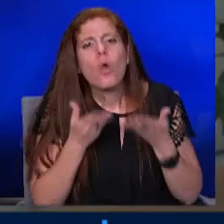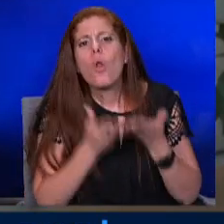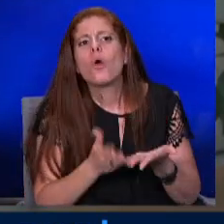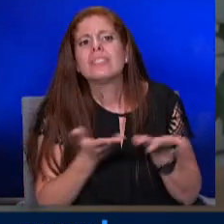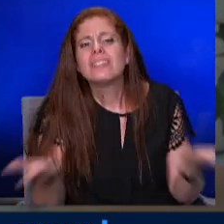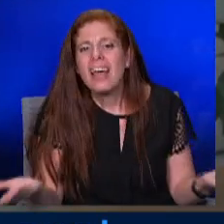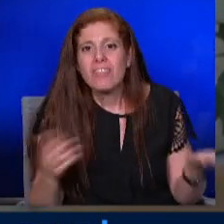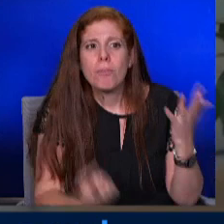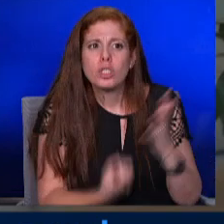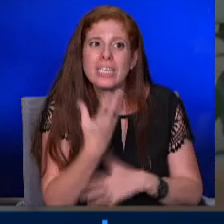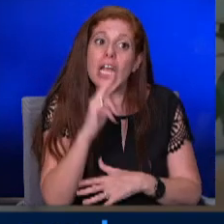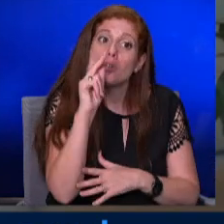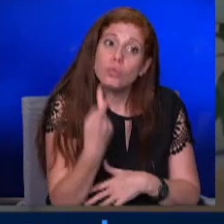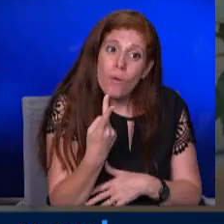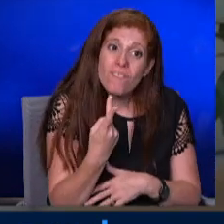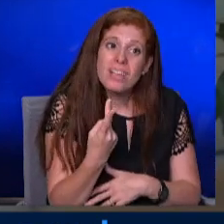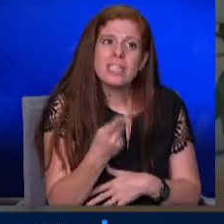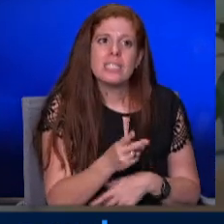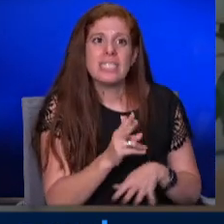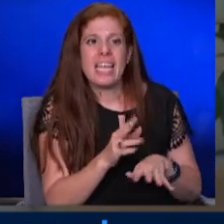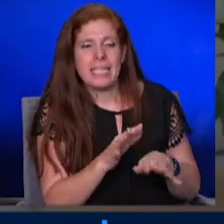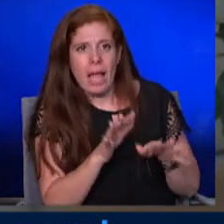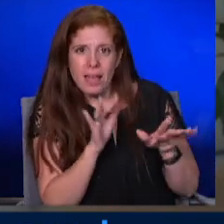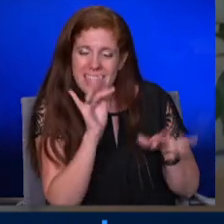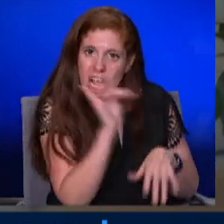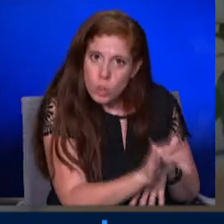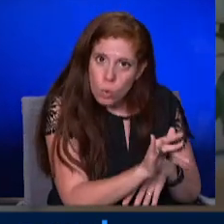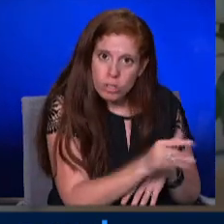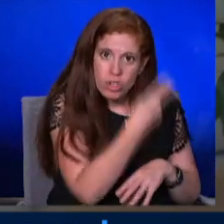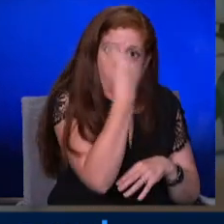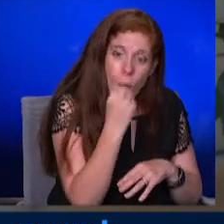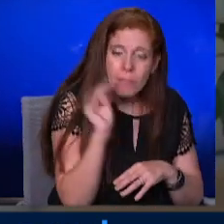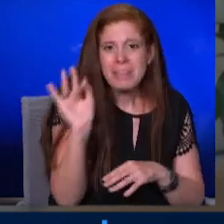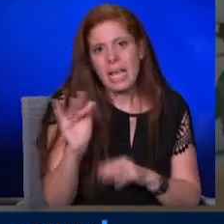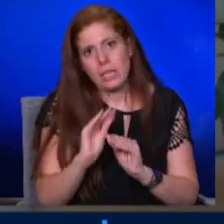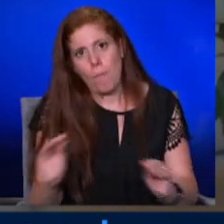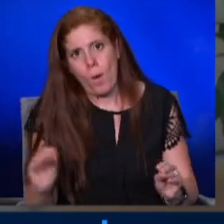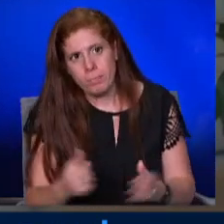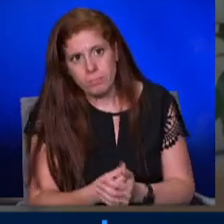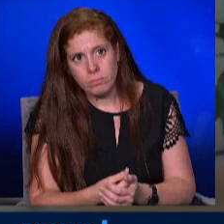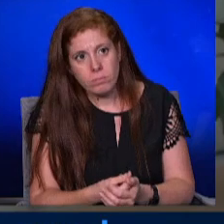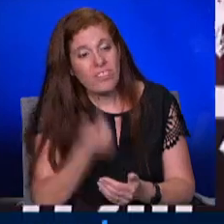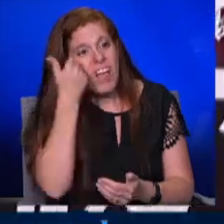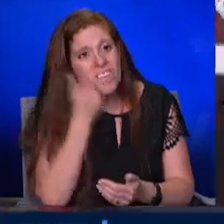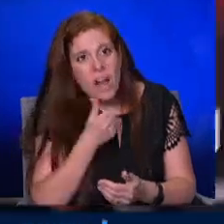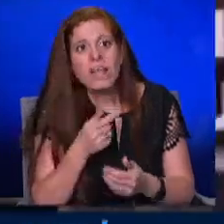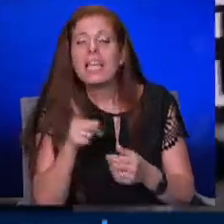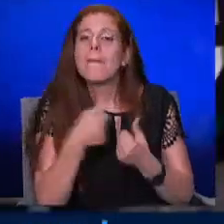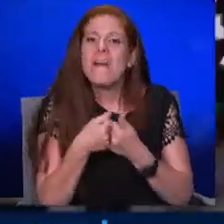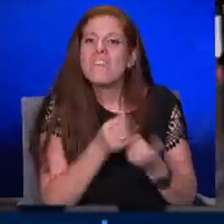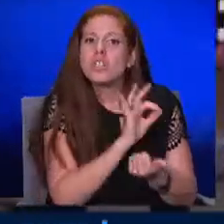שוב את האנטיגוניזם של ההורים נגד המורים. וחבל, כי המאבק שלהם צודק.